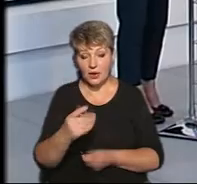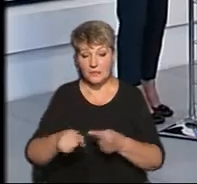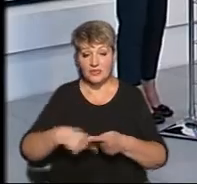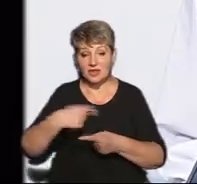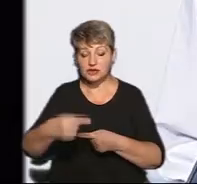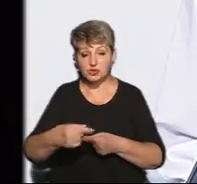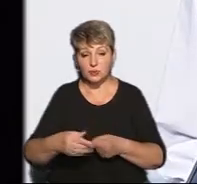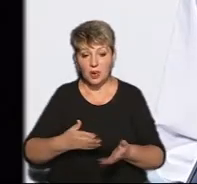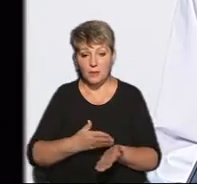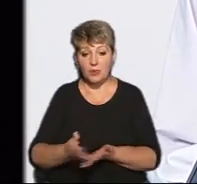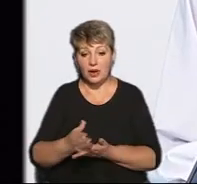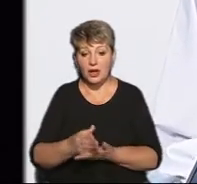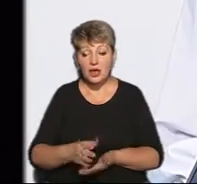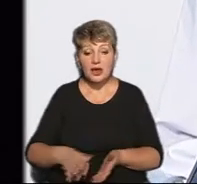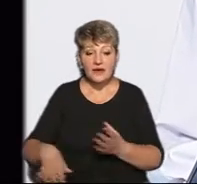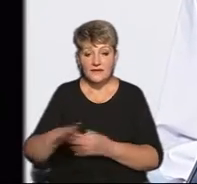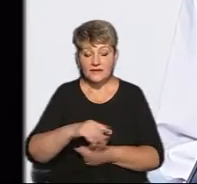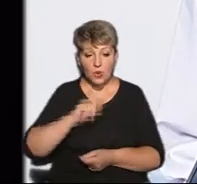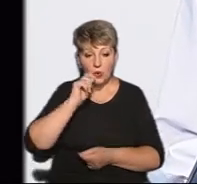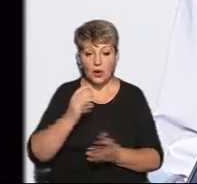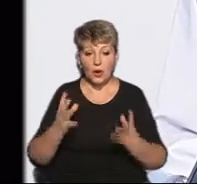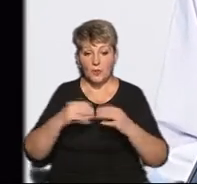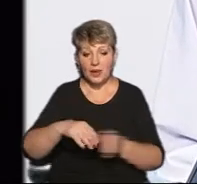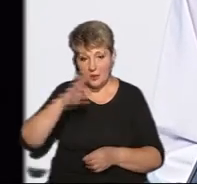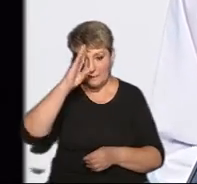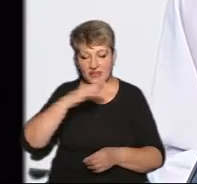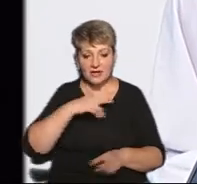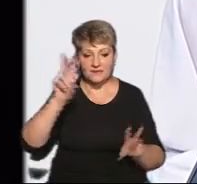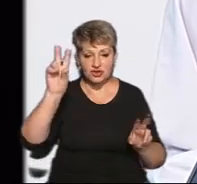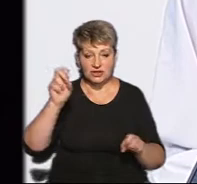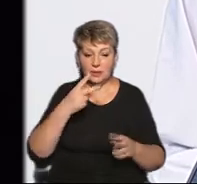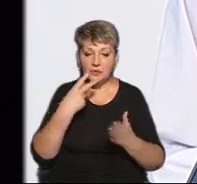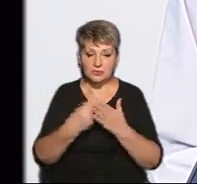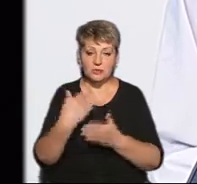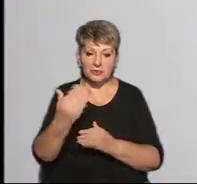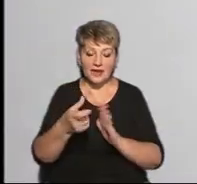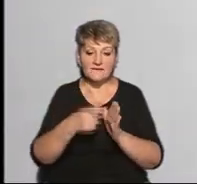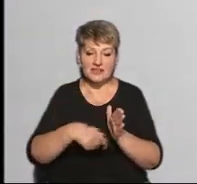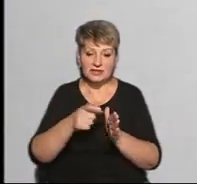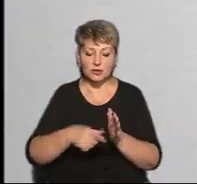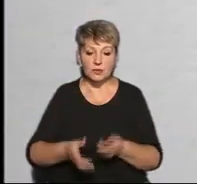політична партія – Всеукраїнське об'єднання «Батьківщина». Переглянемо візитку партії.